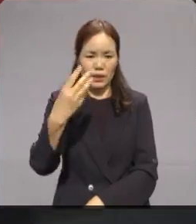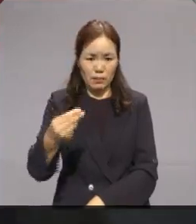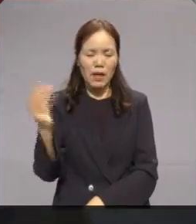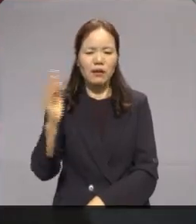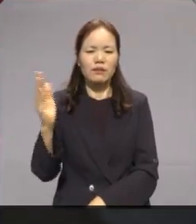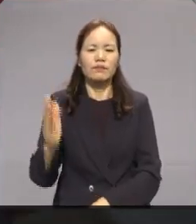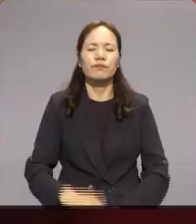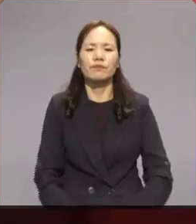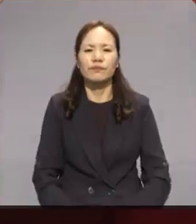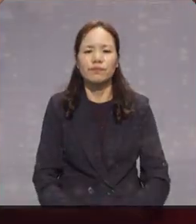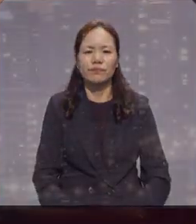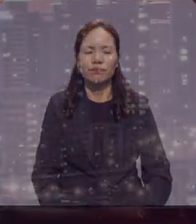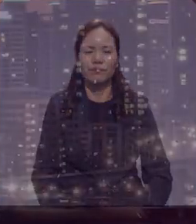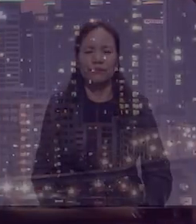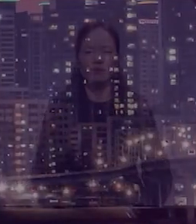예순 명입니다